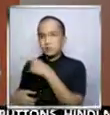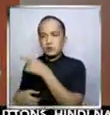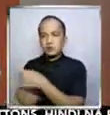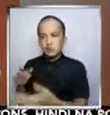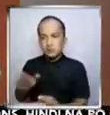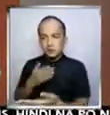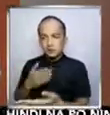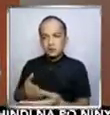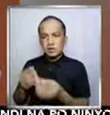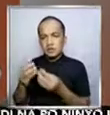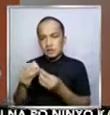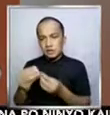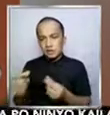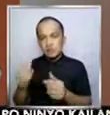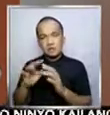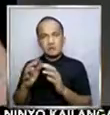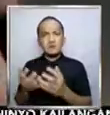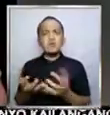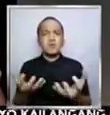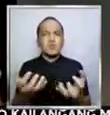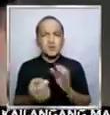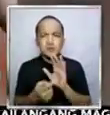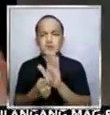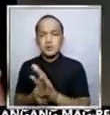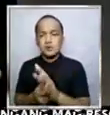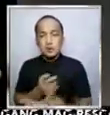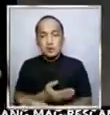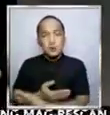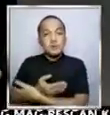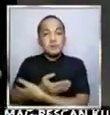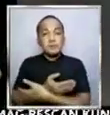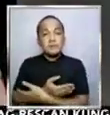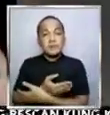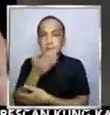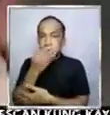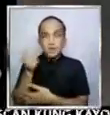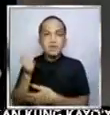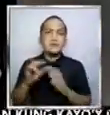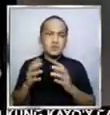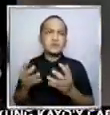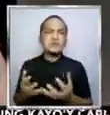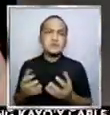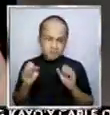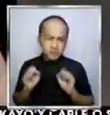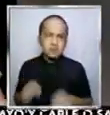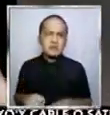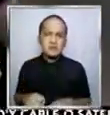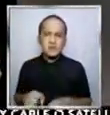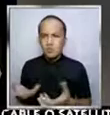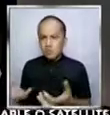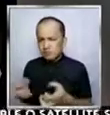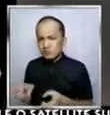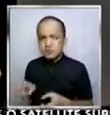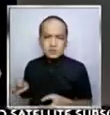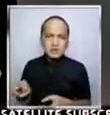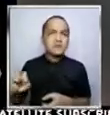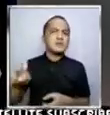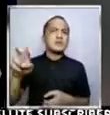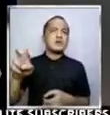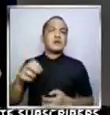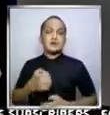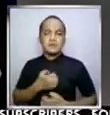World. You want to show them your baby the best world possible. You want them to travel. You want them to enjoy